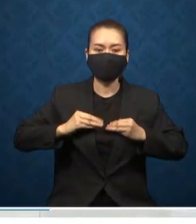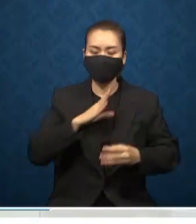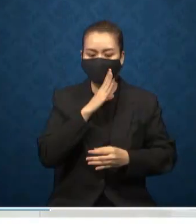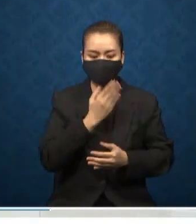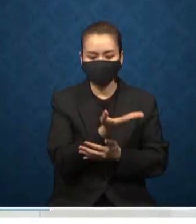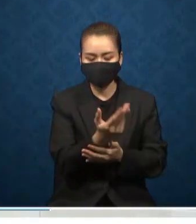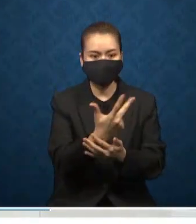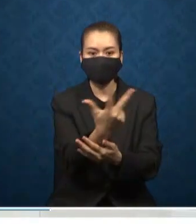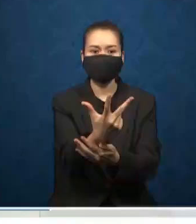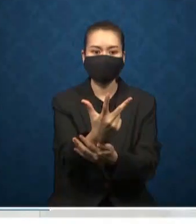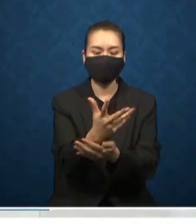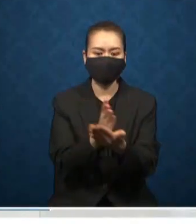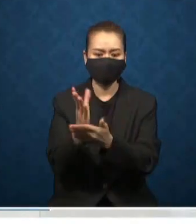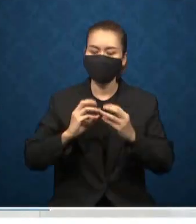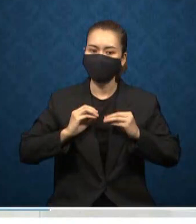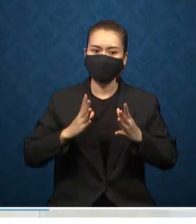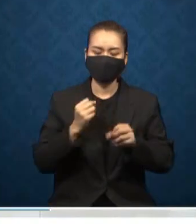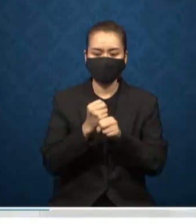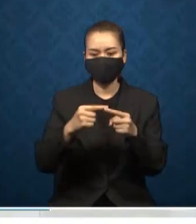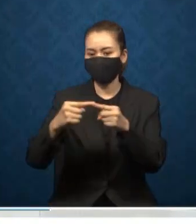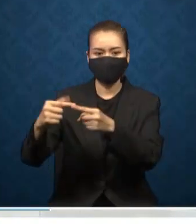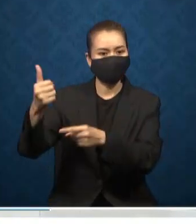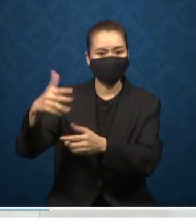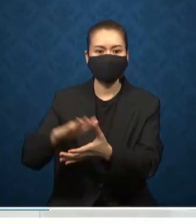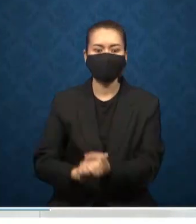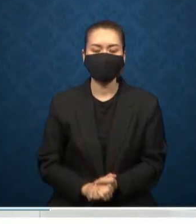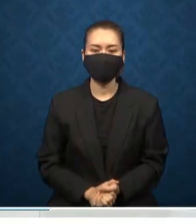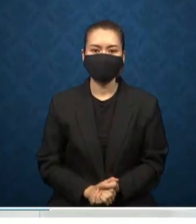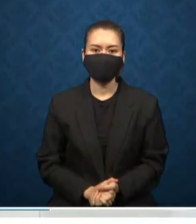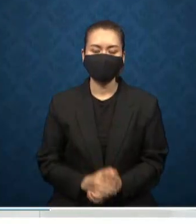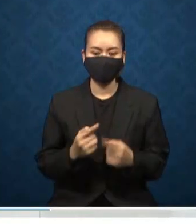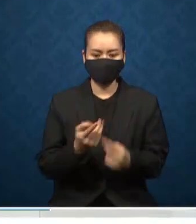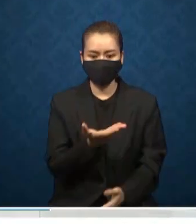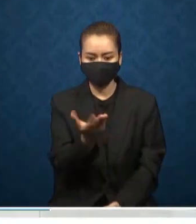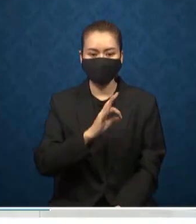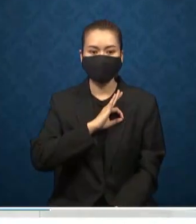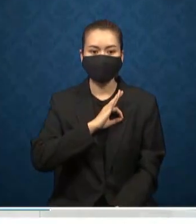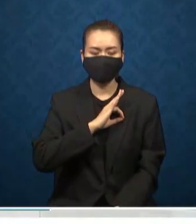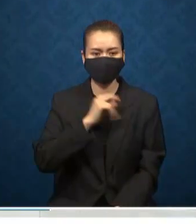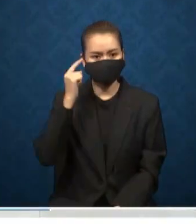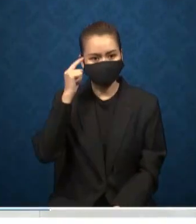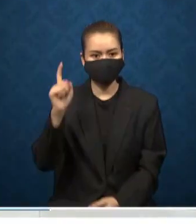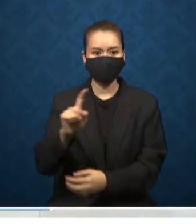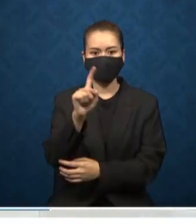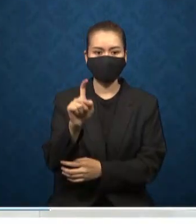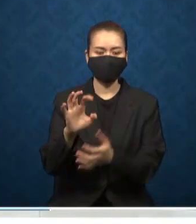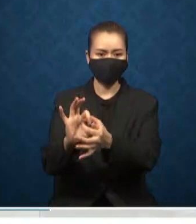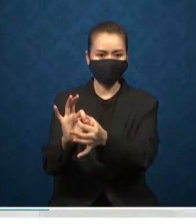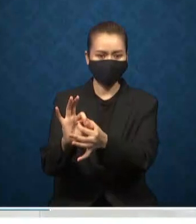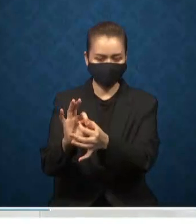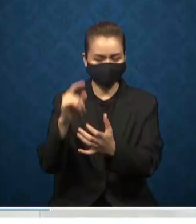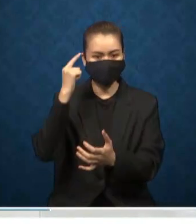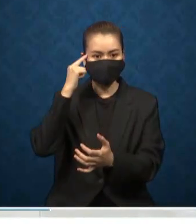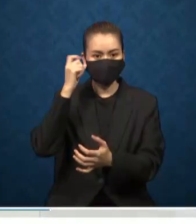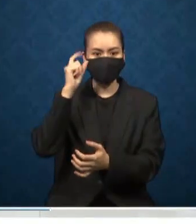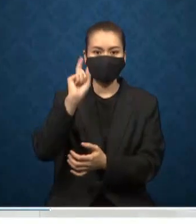ก็ไม่สามารถดำเนินการต่อไปได้นั้นความห่วงใยของเพื่อนสมาชิกวุฒิสภาที่อภิปรายไปนั้นผมเข้าใจว่